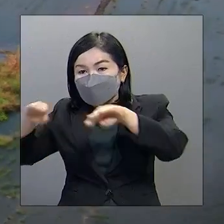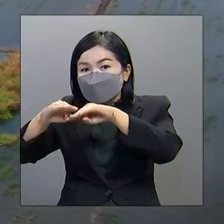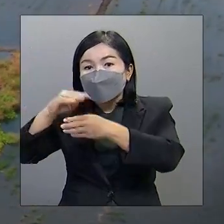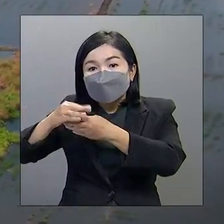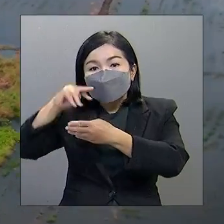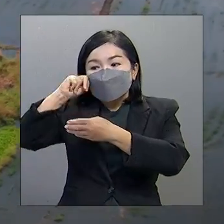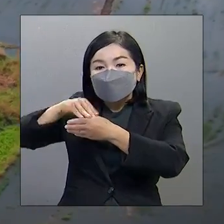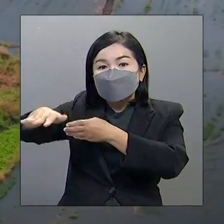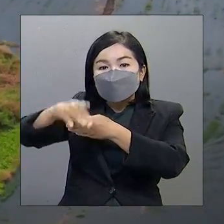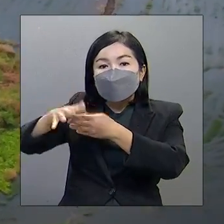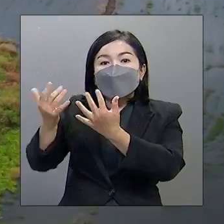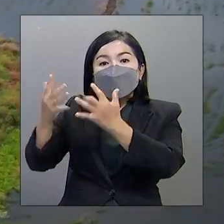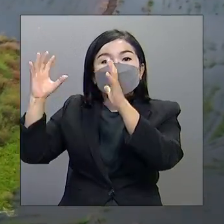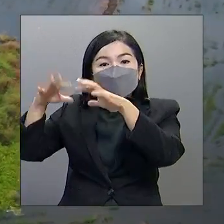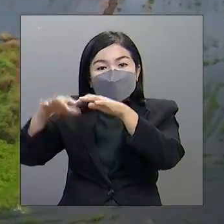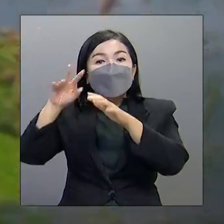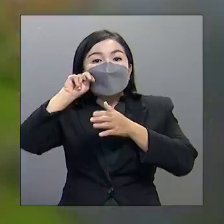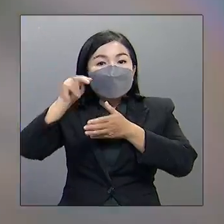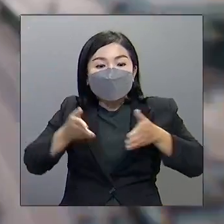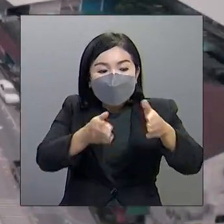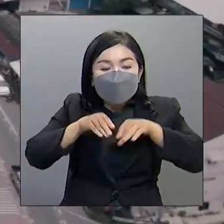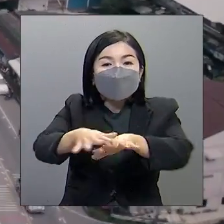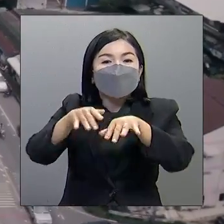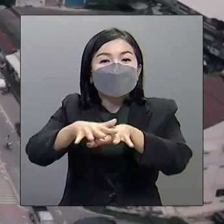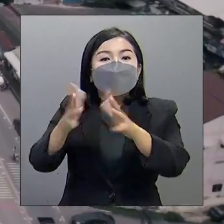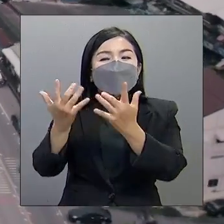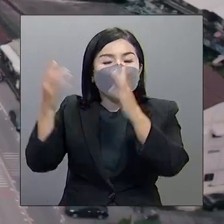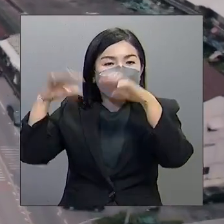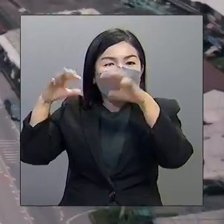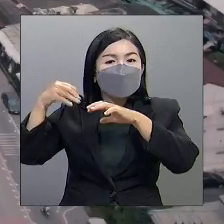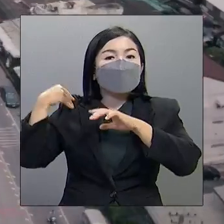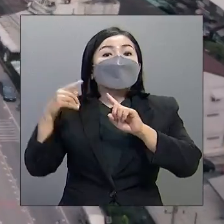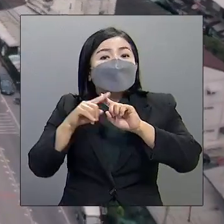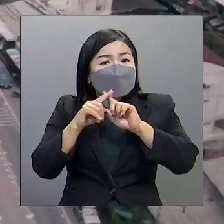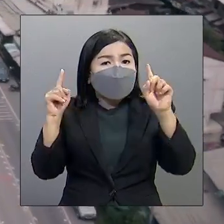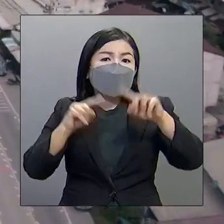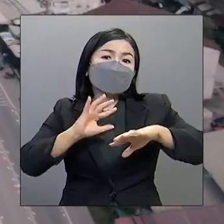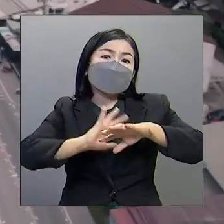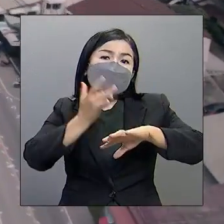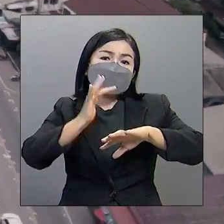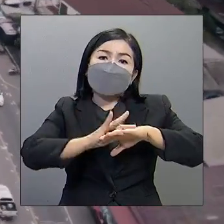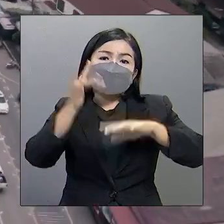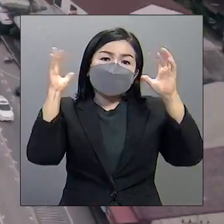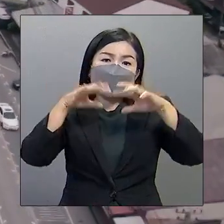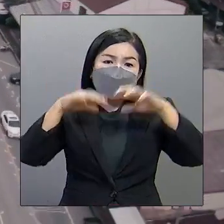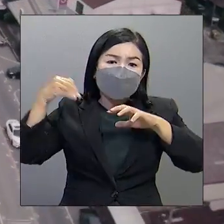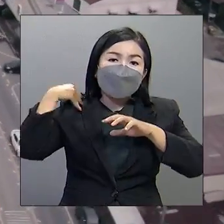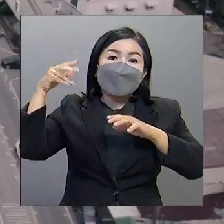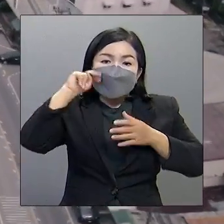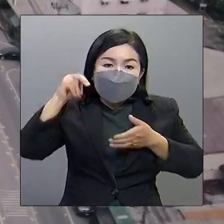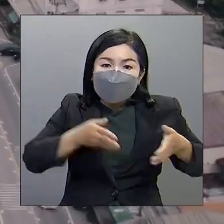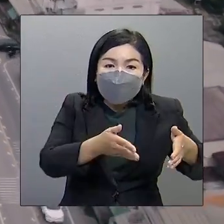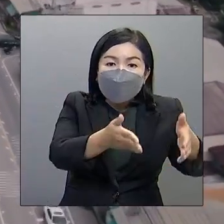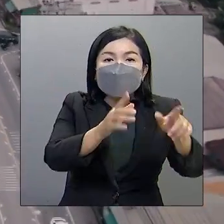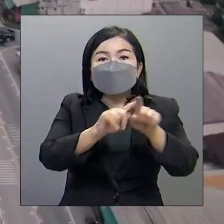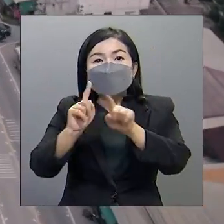ยยังไม่ผ่านน้ำเข้าทุ่งก็เพื่อรอรับพายุแต่เราก็ยังมีเหตุผลที่ต้องมาที่คลองระพีพัฒน์แห่งนี้ครับนี่เป็นคลองที่ใช้ตั